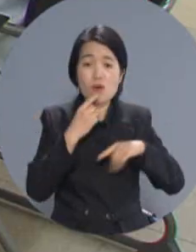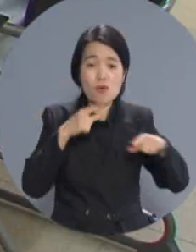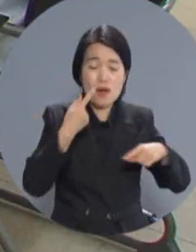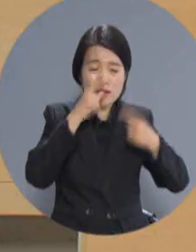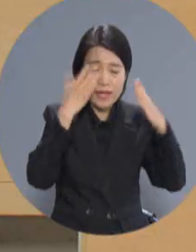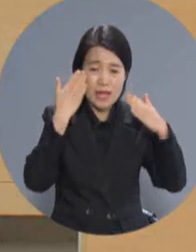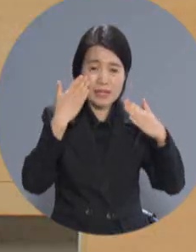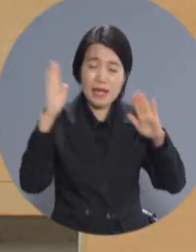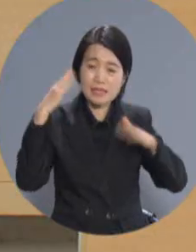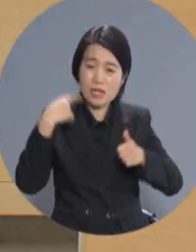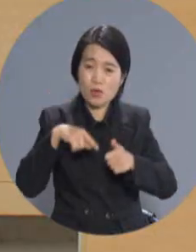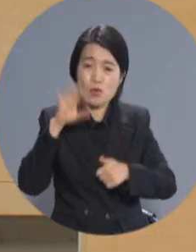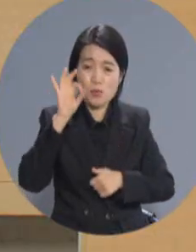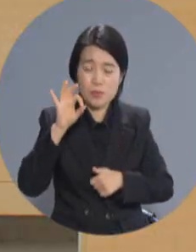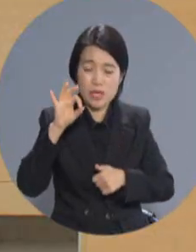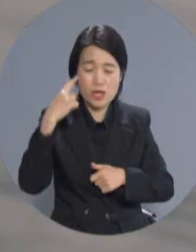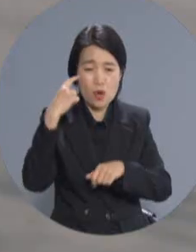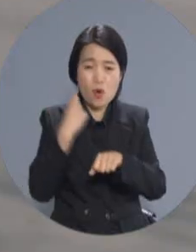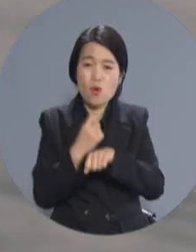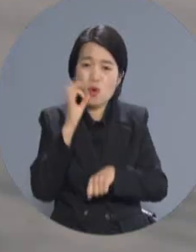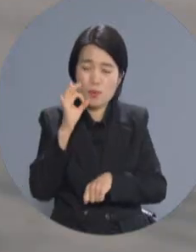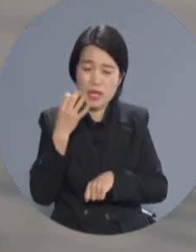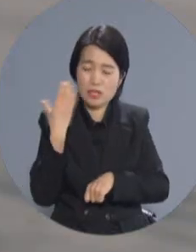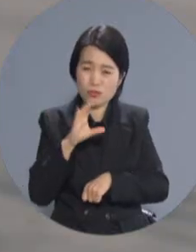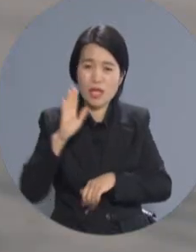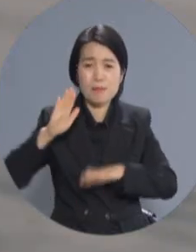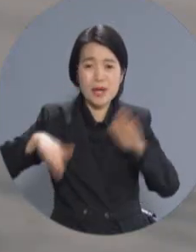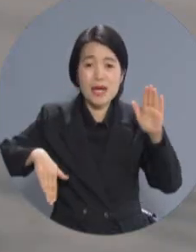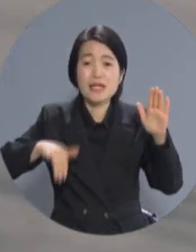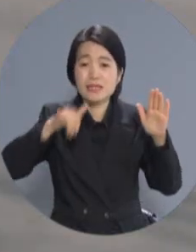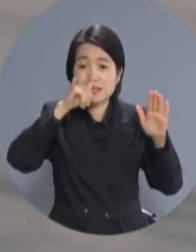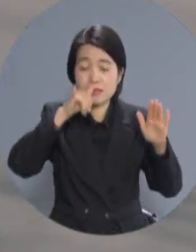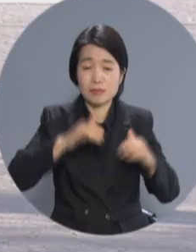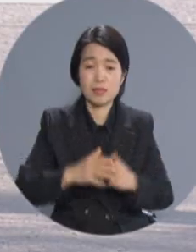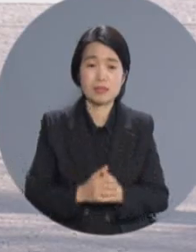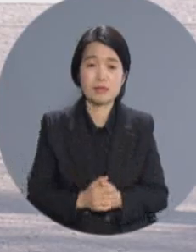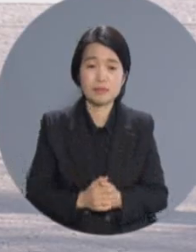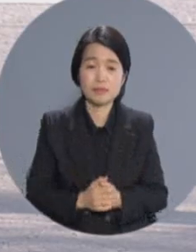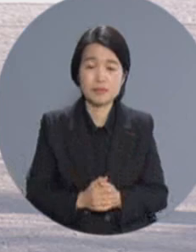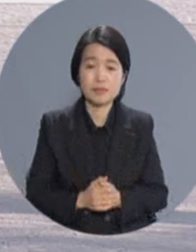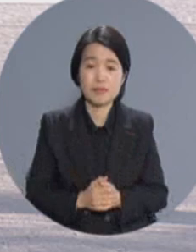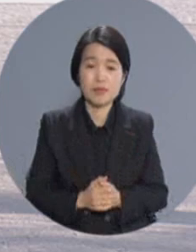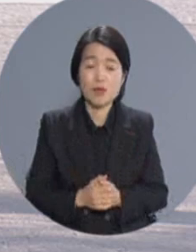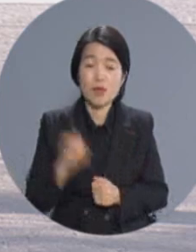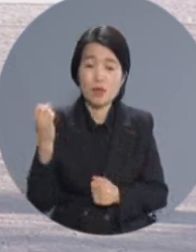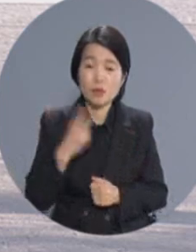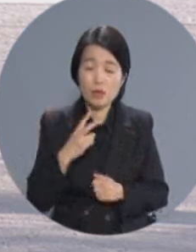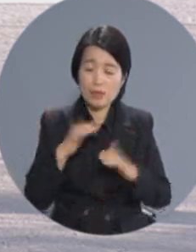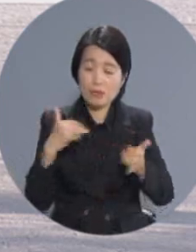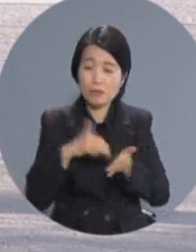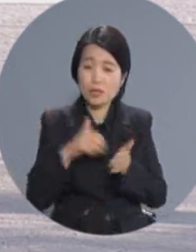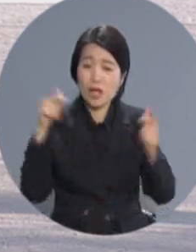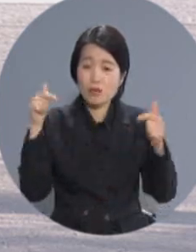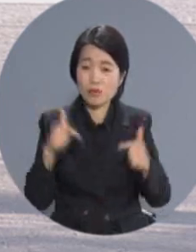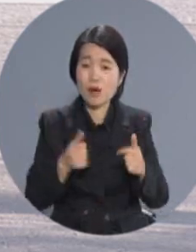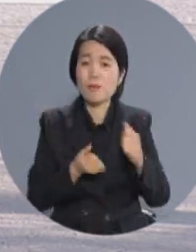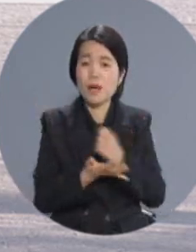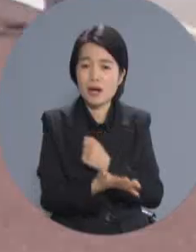간 학생 교육비와 연구비 등 투자 격차가 있기 때문입니다. 여기에 인구 감소도